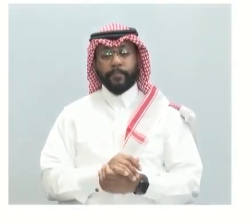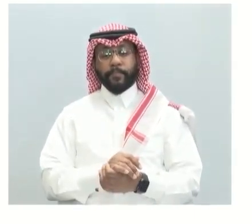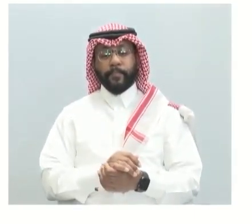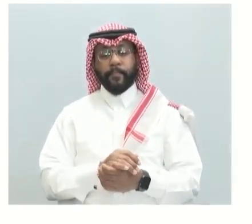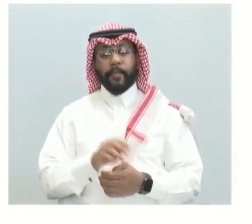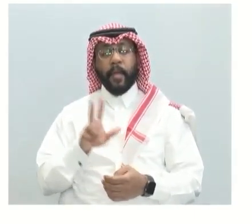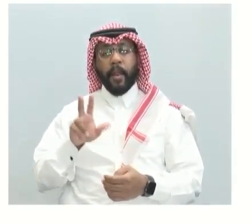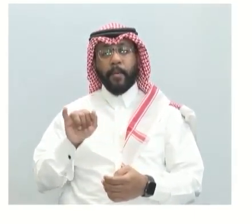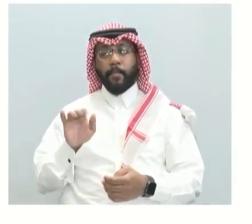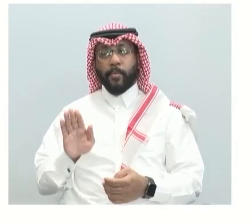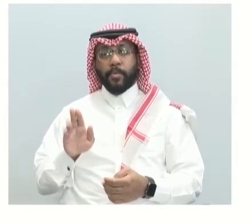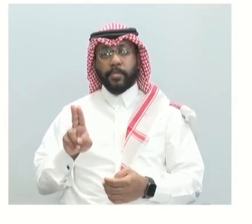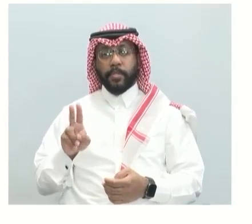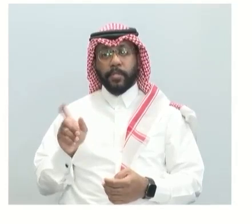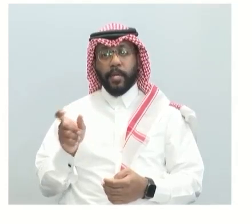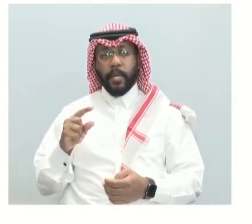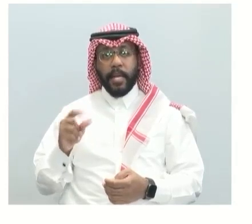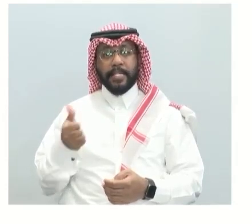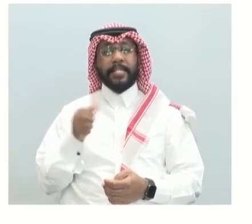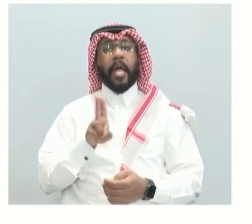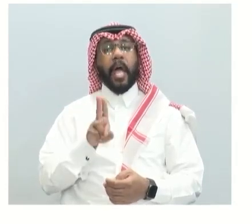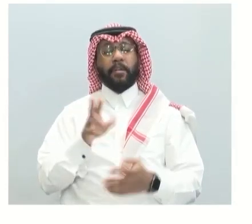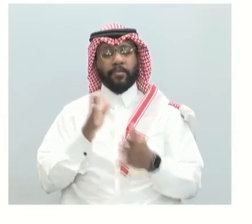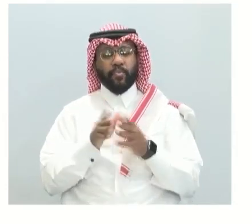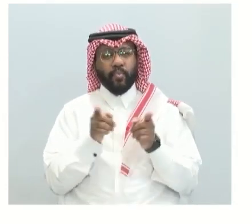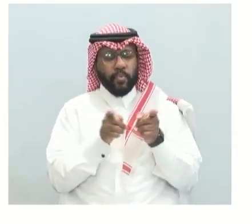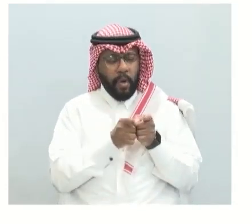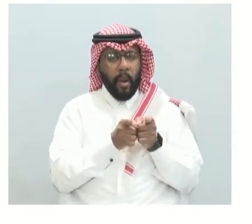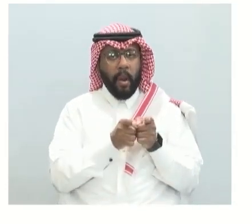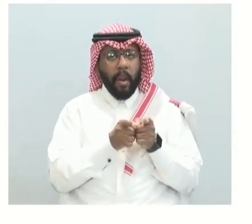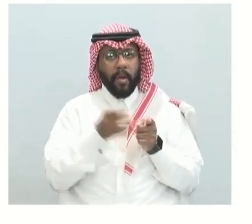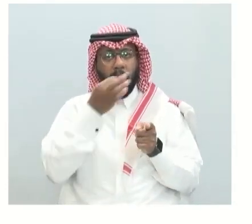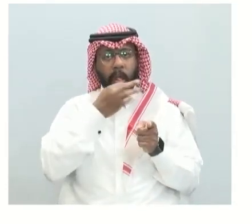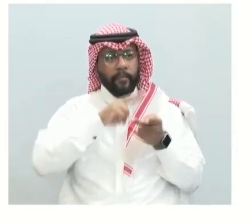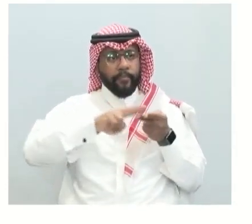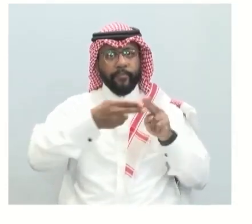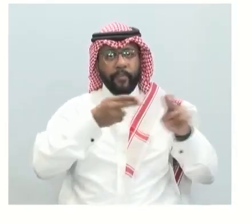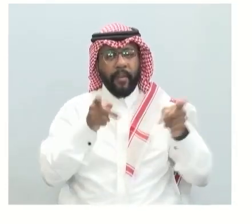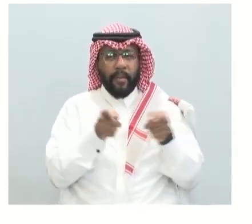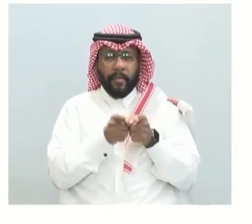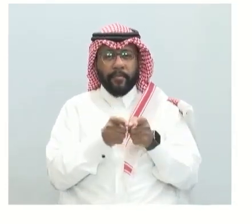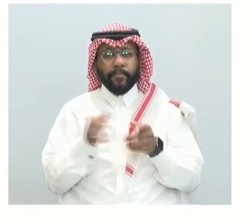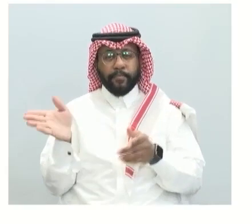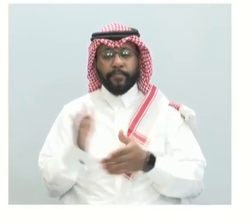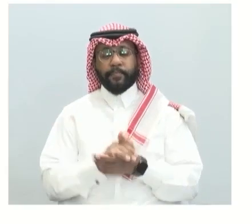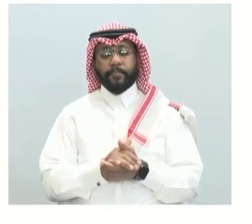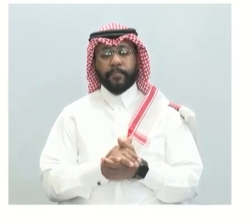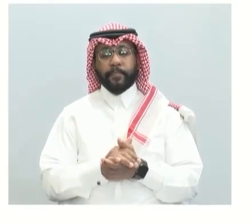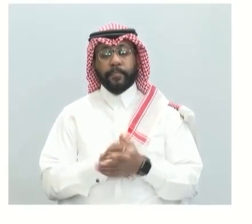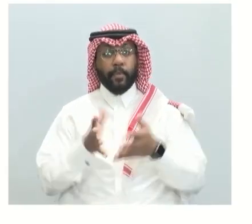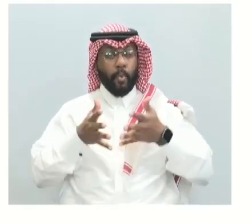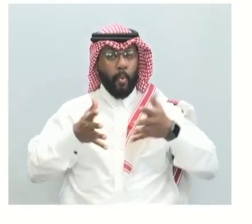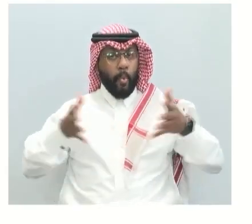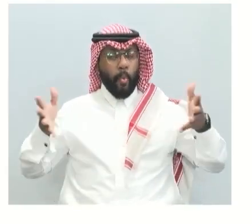المستندات النصيه هي الاقل تخزين لحجم البيانات في جهاز الحاسب طيب ما الملف الذي ياخذ